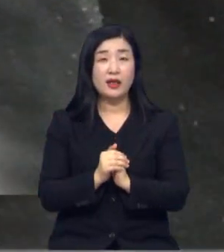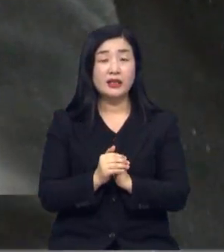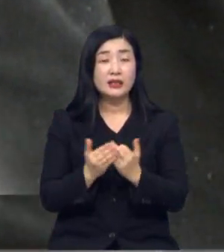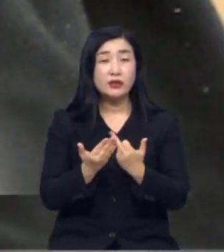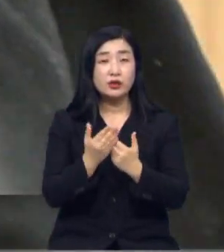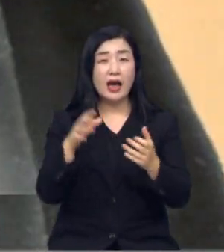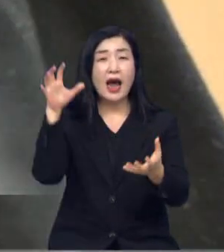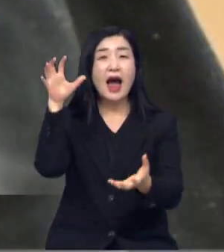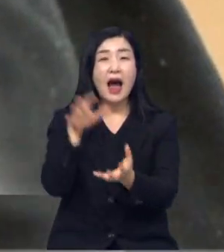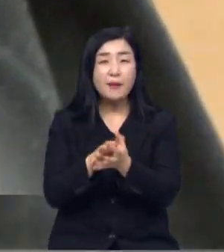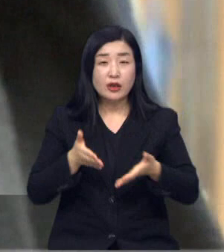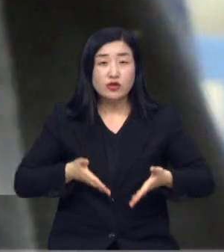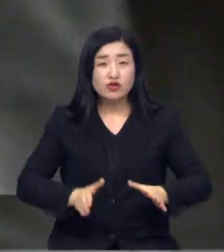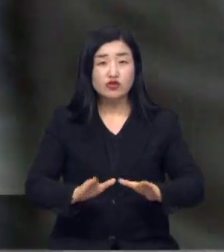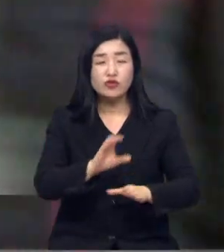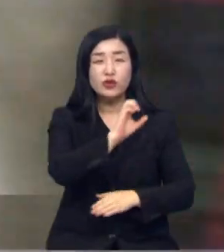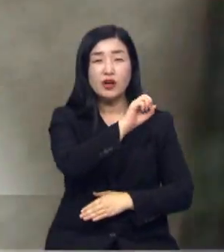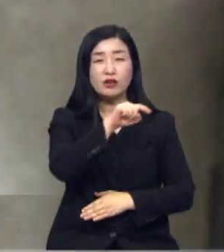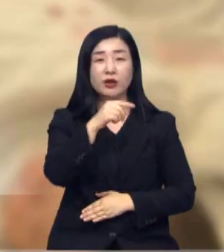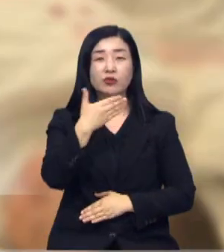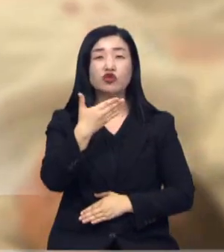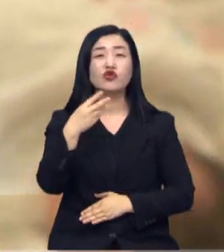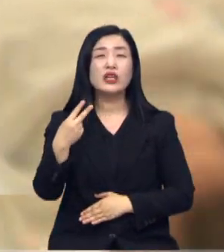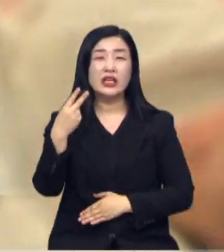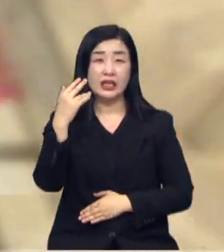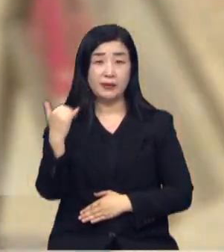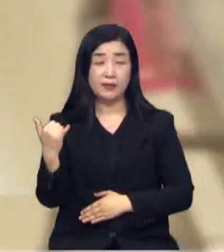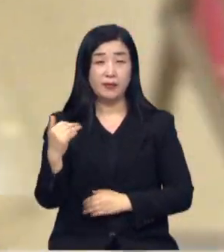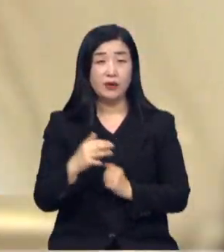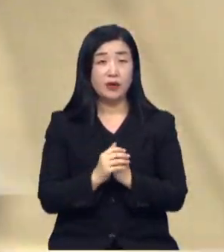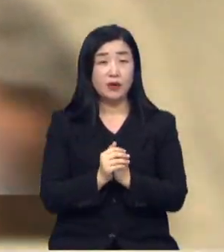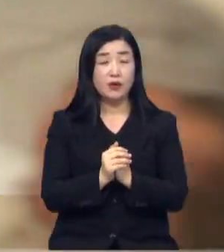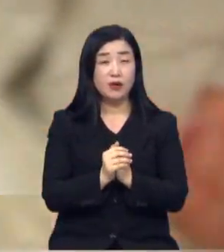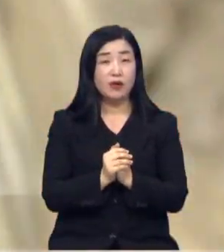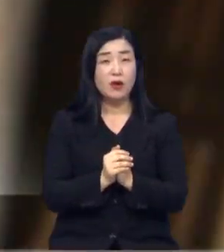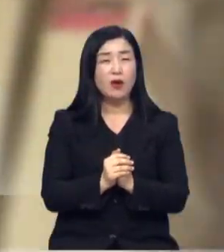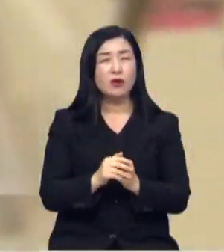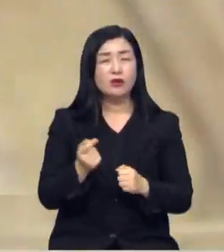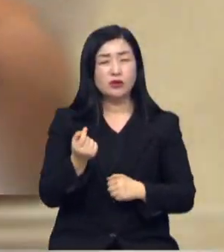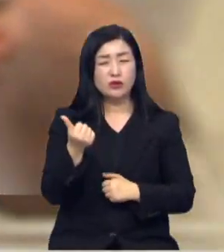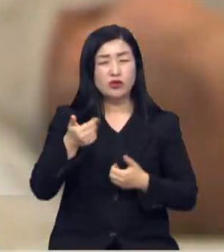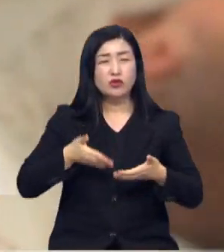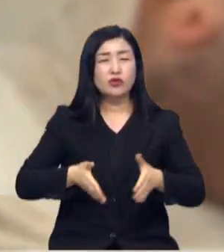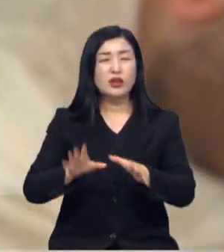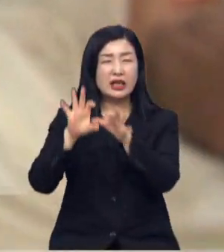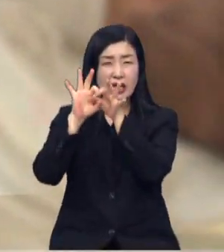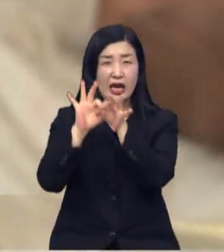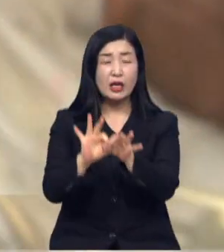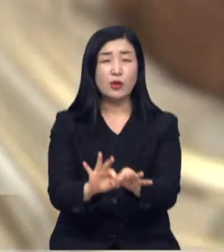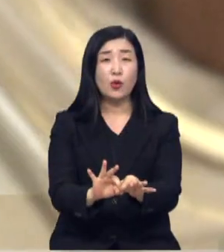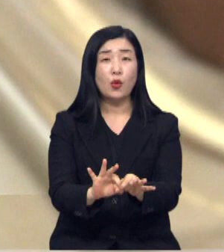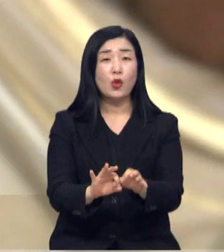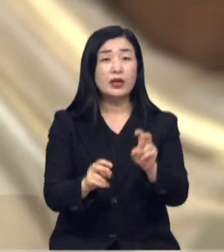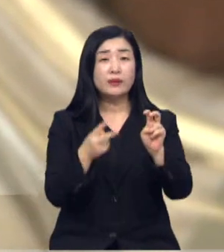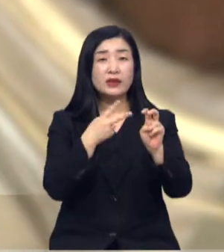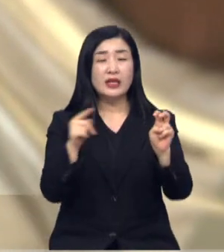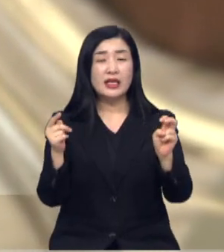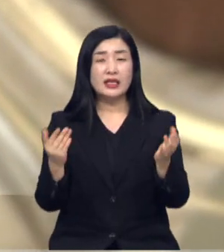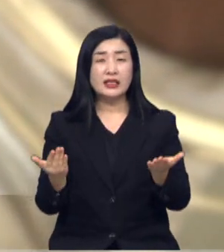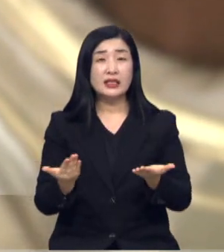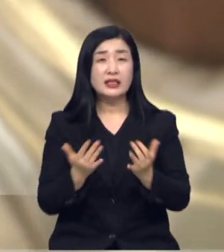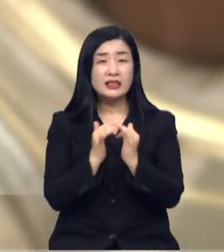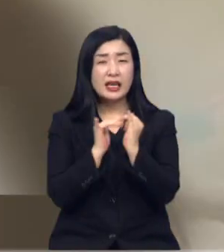지난해 제주작의 합계 출산율은 0.92명으로 5년째 초저출산이 지속되고 20대 인구의